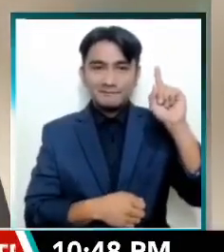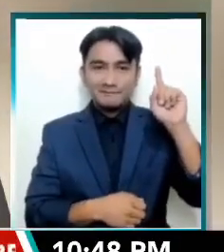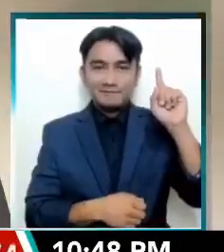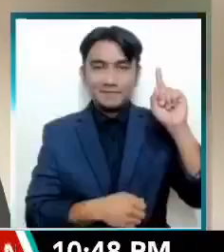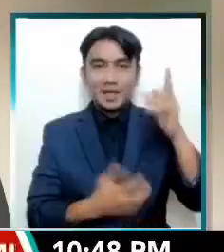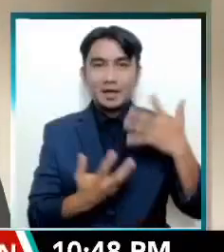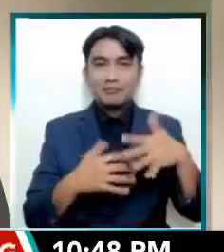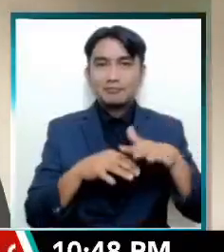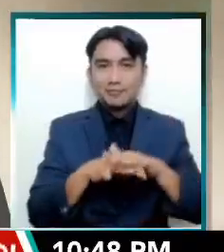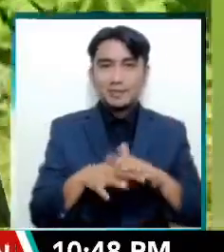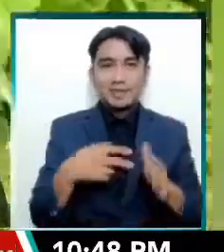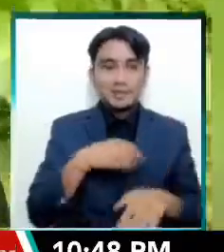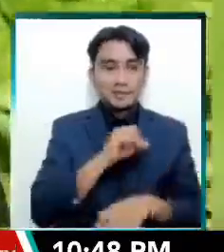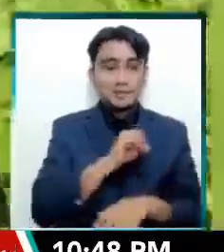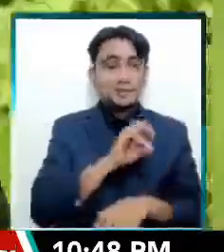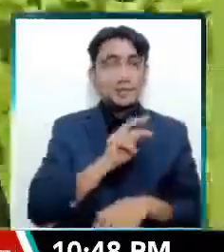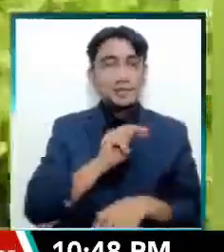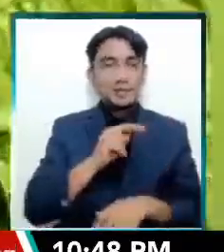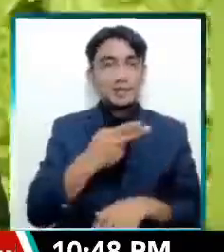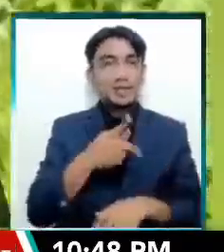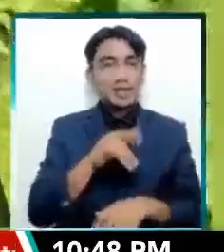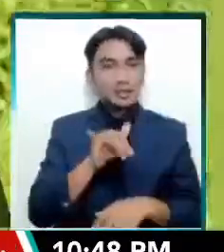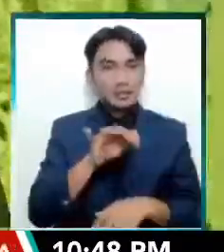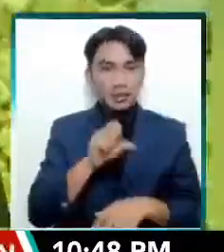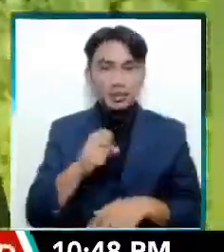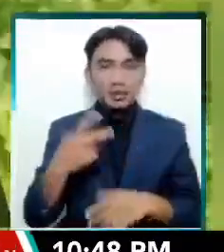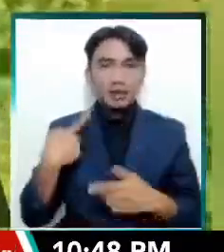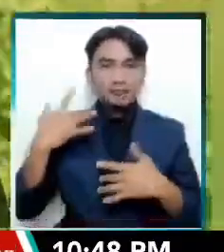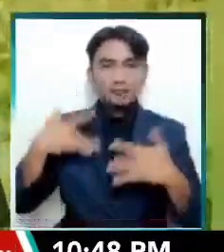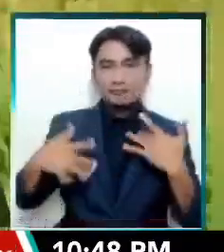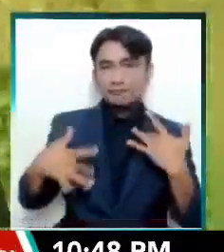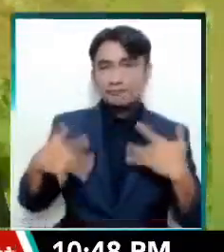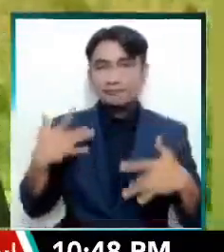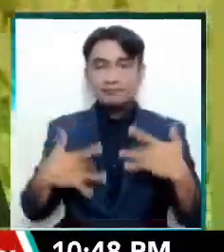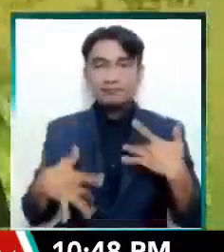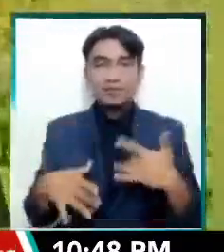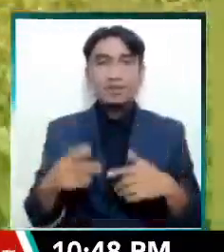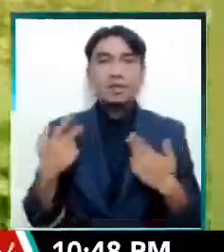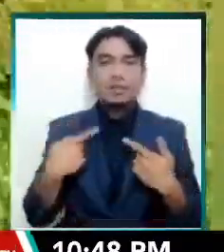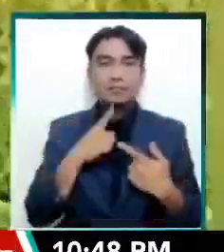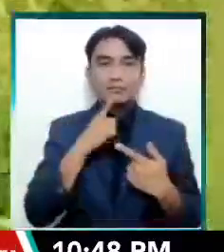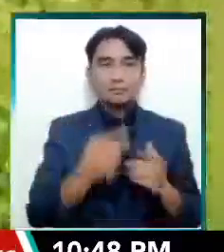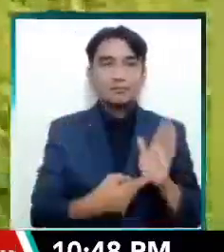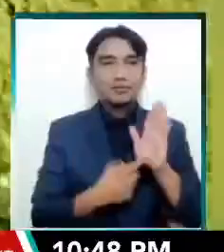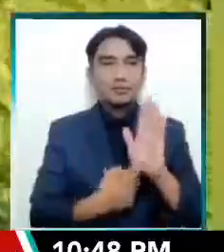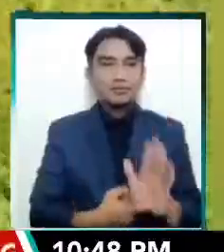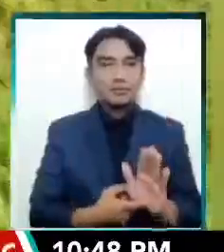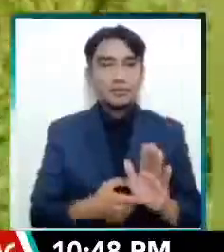fries. Paraan daw ito para lubos na makilala ang pangunahing produkto ng bayan.